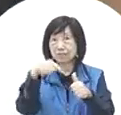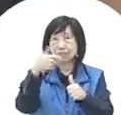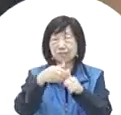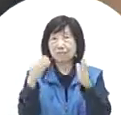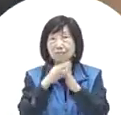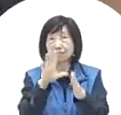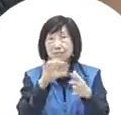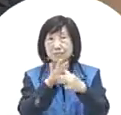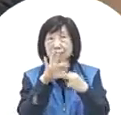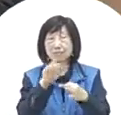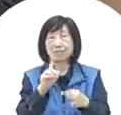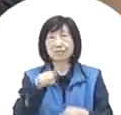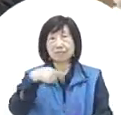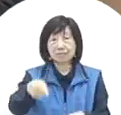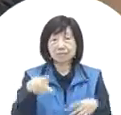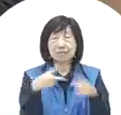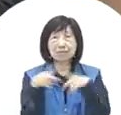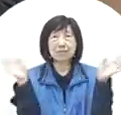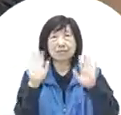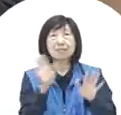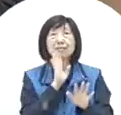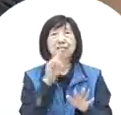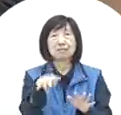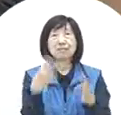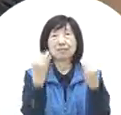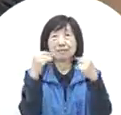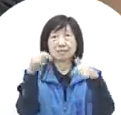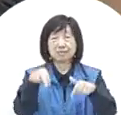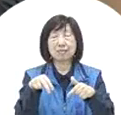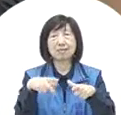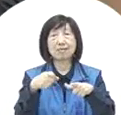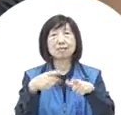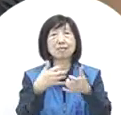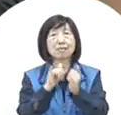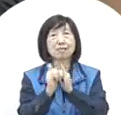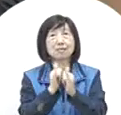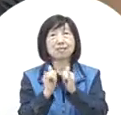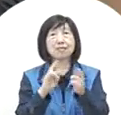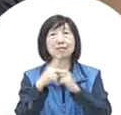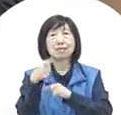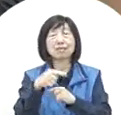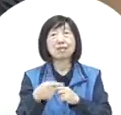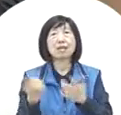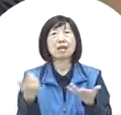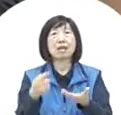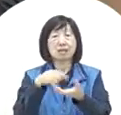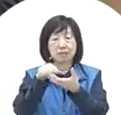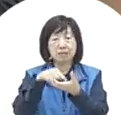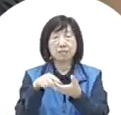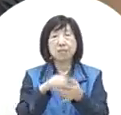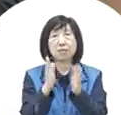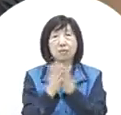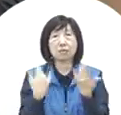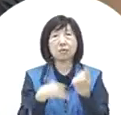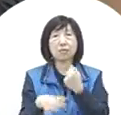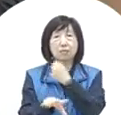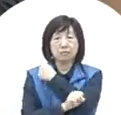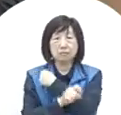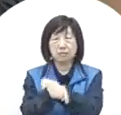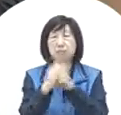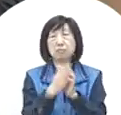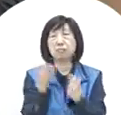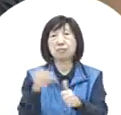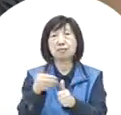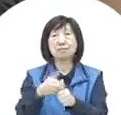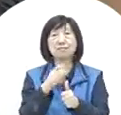的下一代是数位公民，这一块非常的重要，尤其是在整个媒体素养从小的扎根哦。我在多次在我